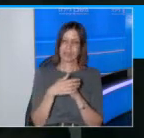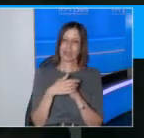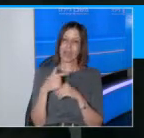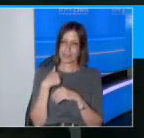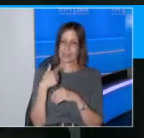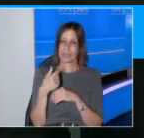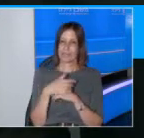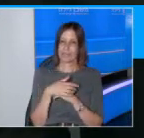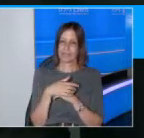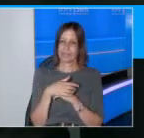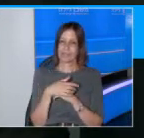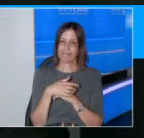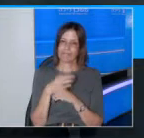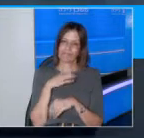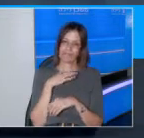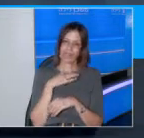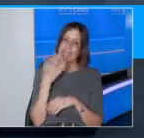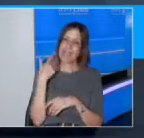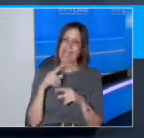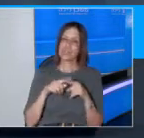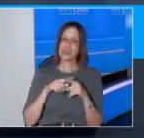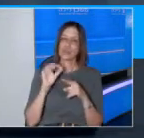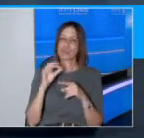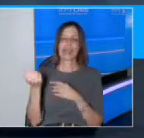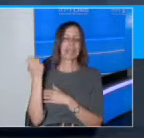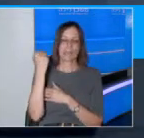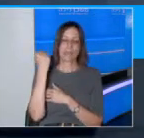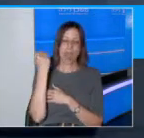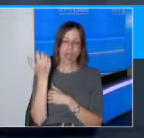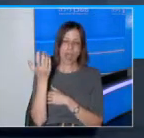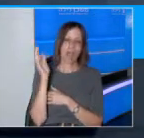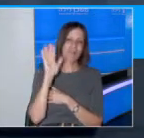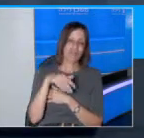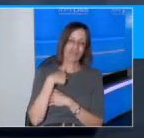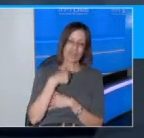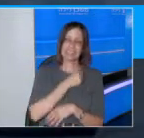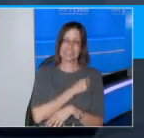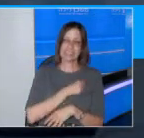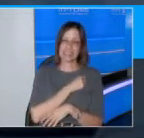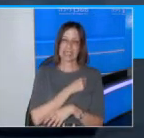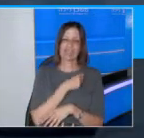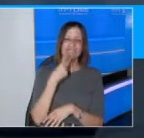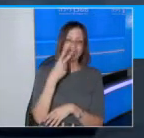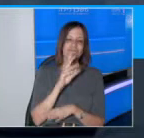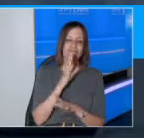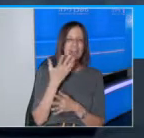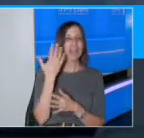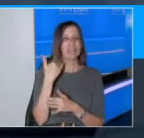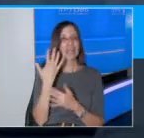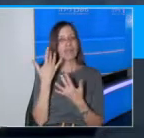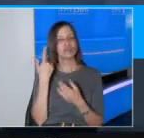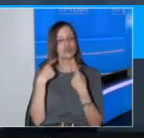אני, מבחינתי, הייתה סוג של גיבורה, למרות שאני לצערי נחשפתי עליה רק לפני כמה